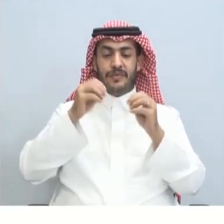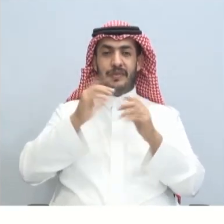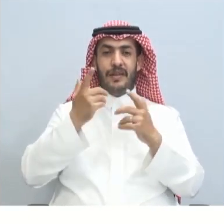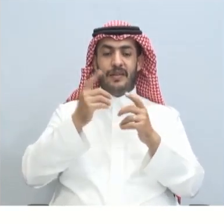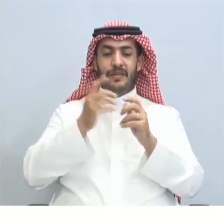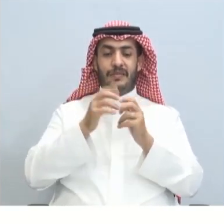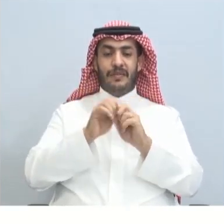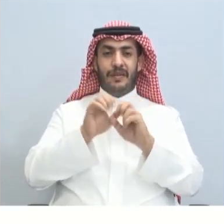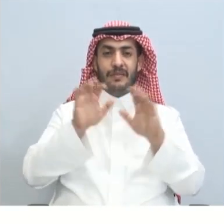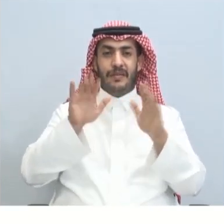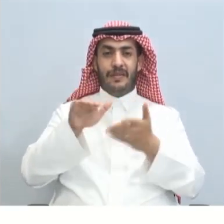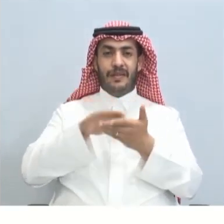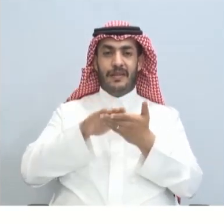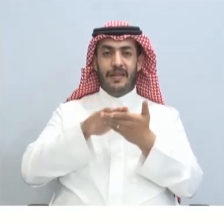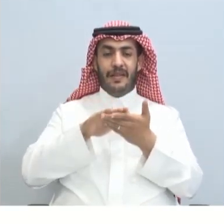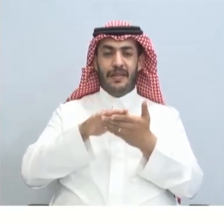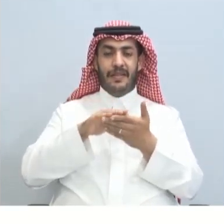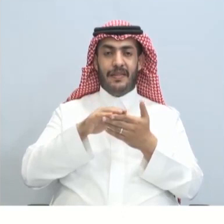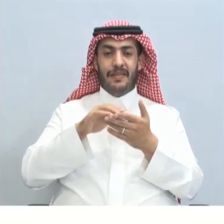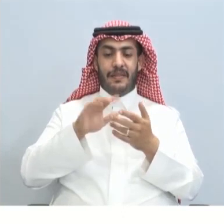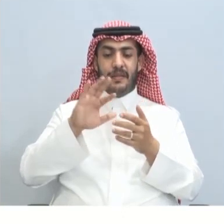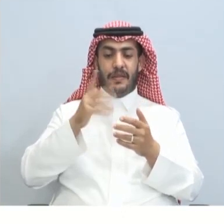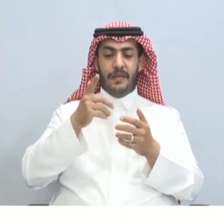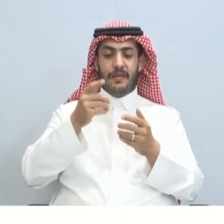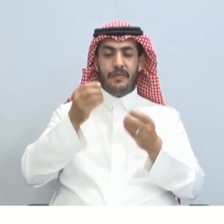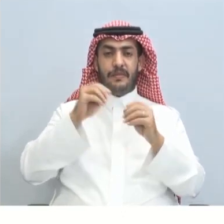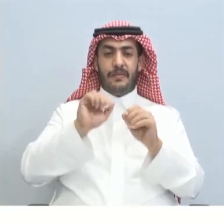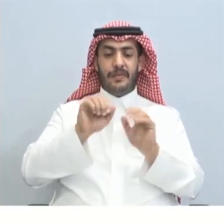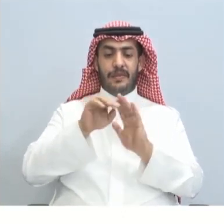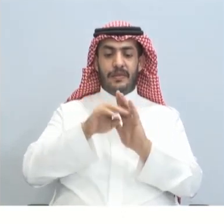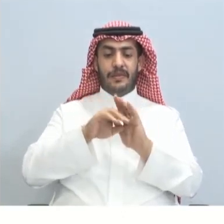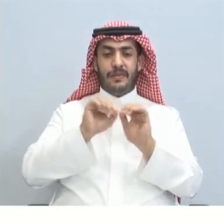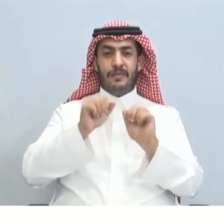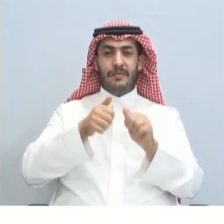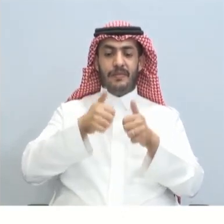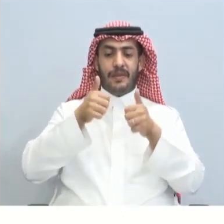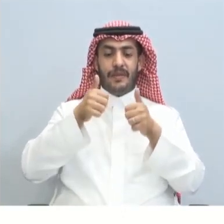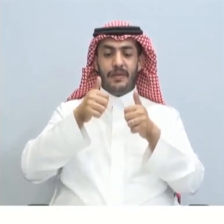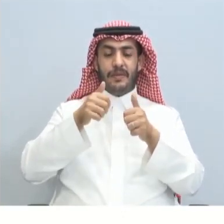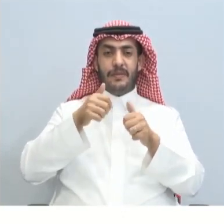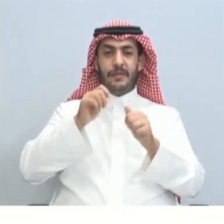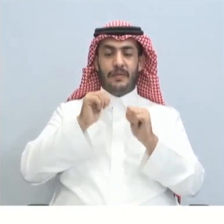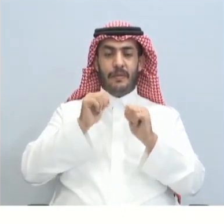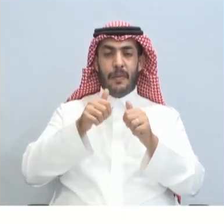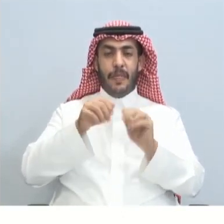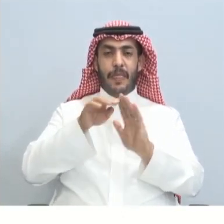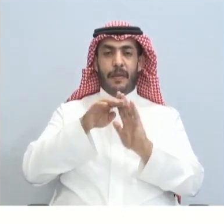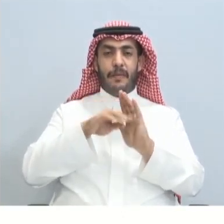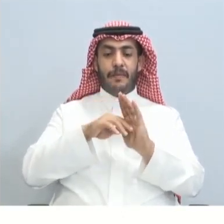او المتناثره على سطح الارض او بقياس الاشعاعات التي